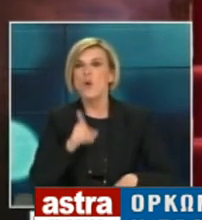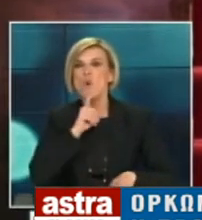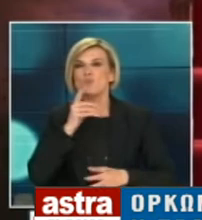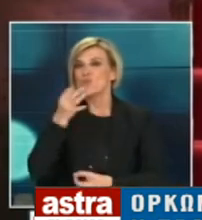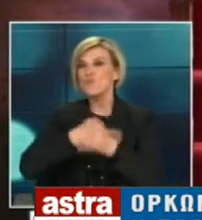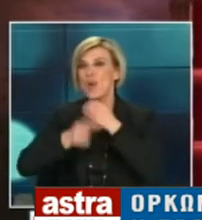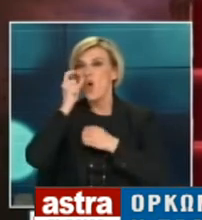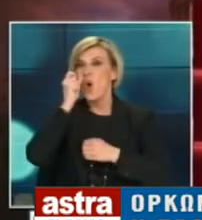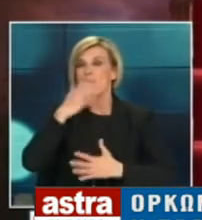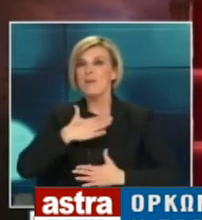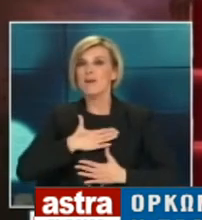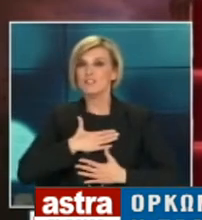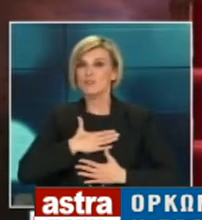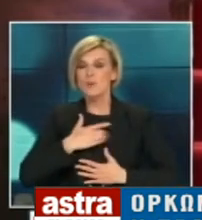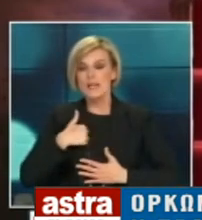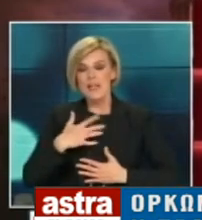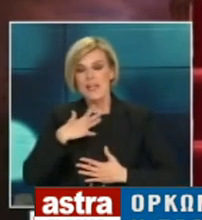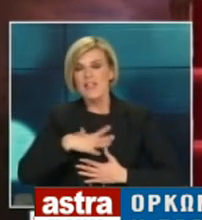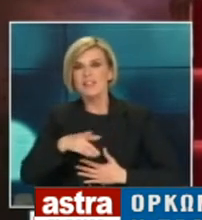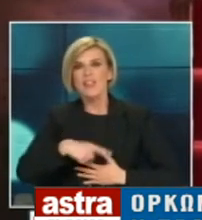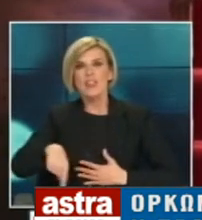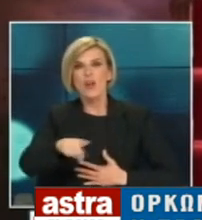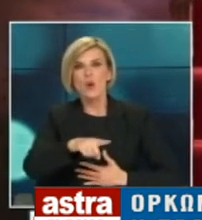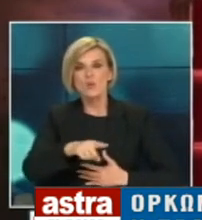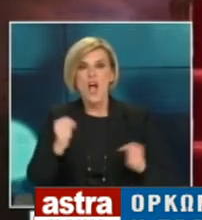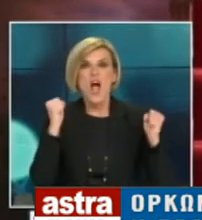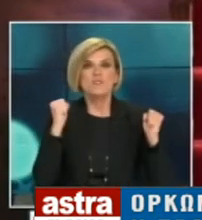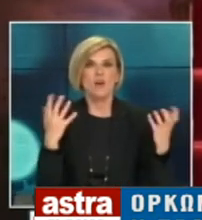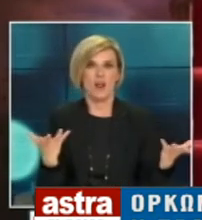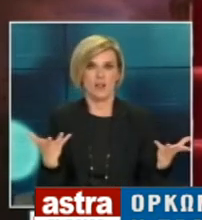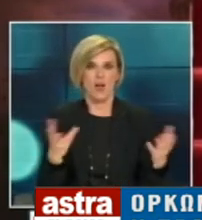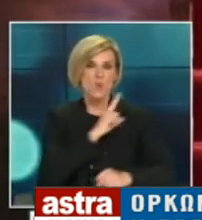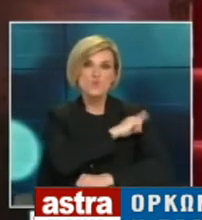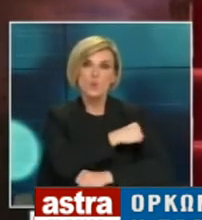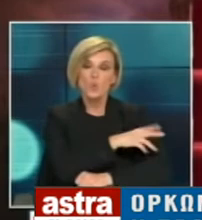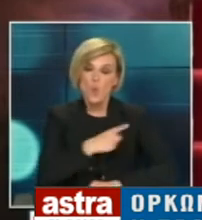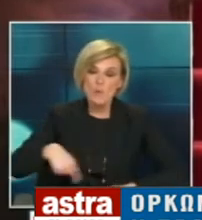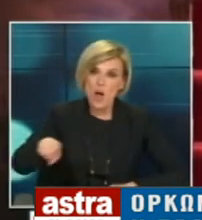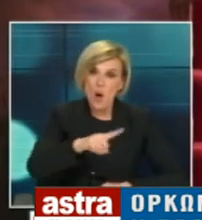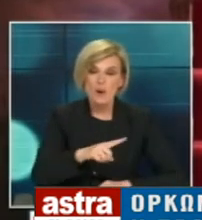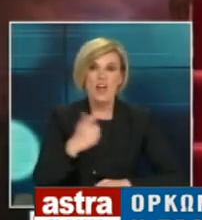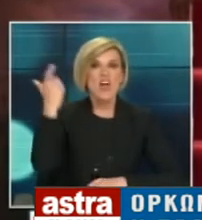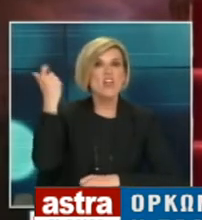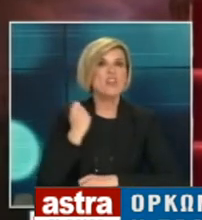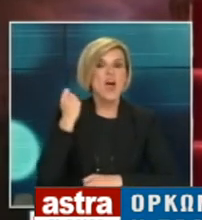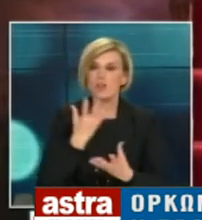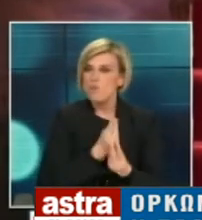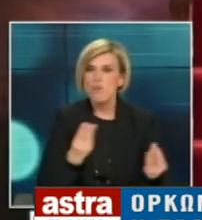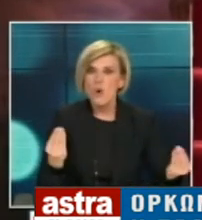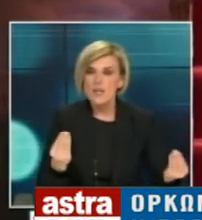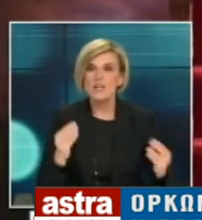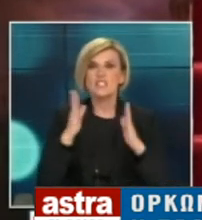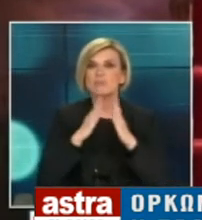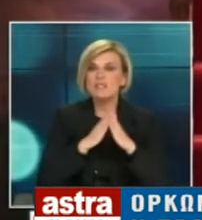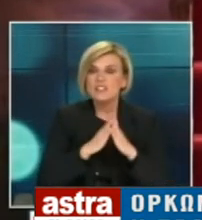κάποτε, ότι θέλουν να κρατήσουν τη δική τους ασφάλεια, την περίθαλψη. Θα μπορούν να πληρώσουν το δάνειό τους. Κάποιοι σκέφτονται την οικογένειά τους, το στεγατικό